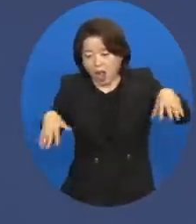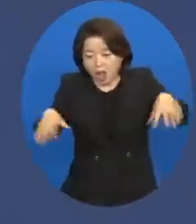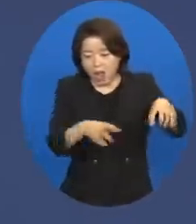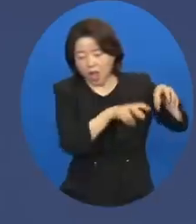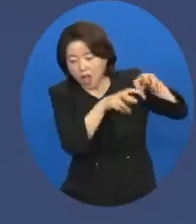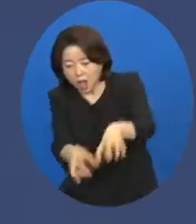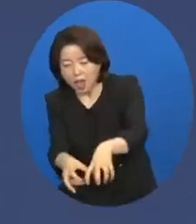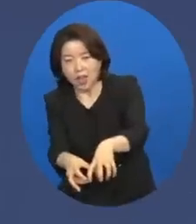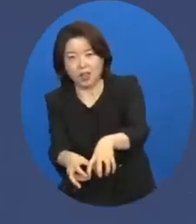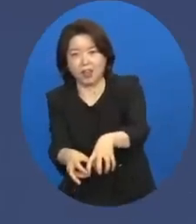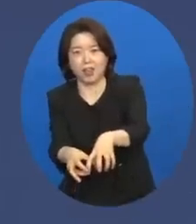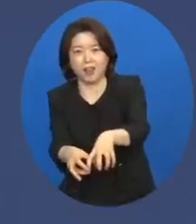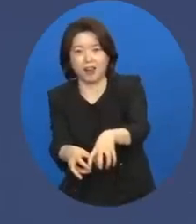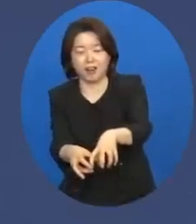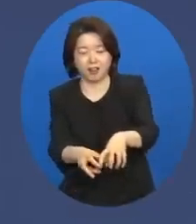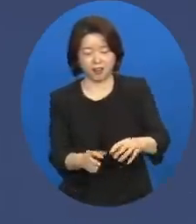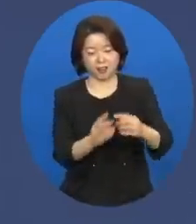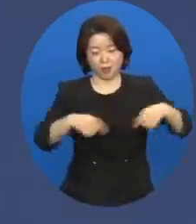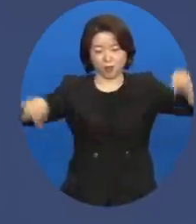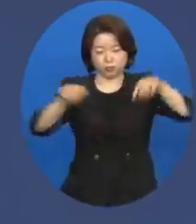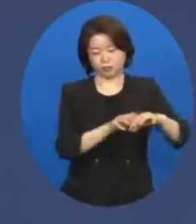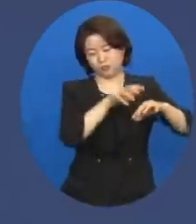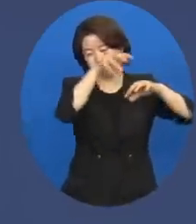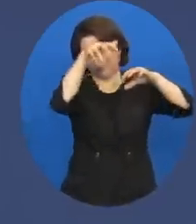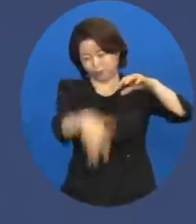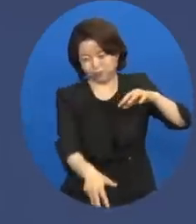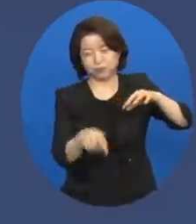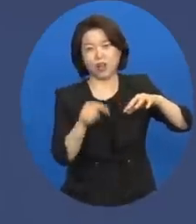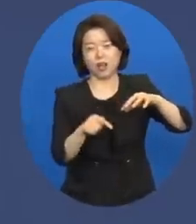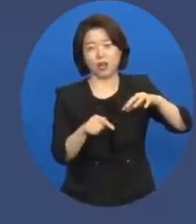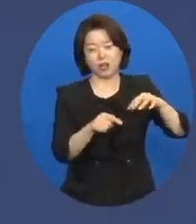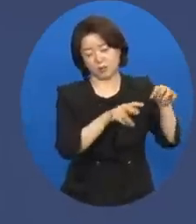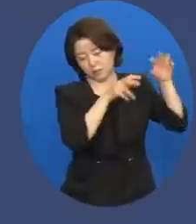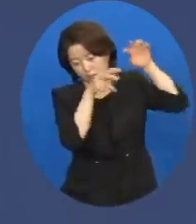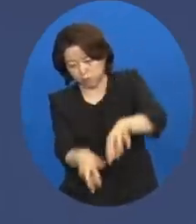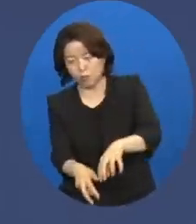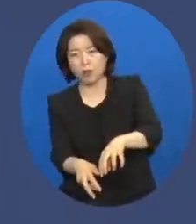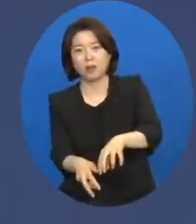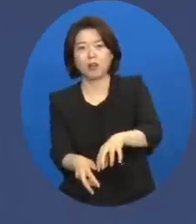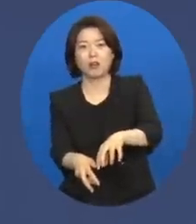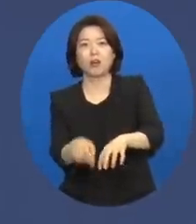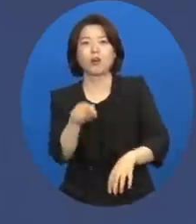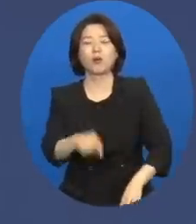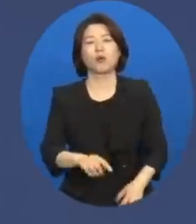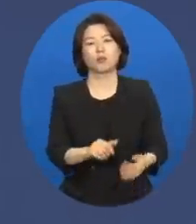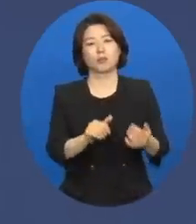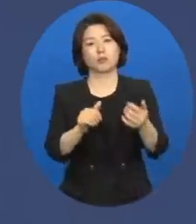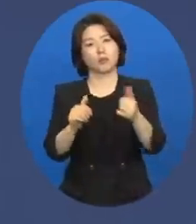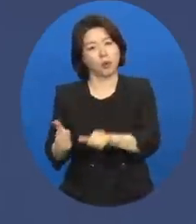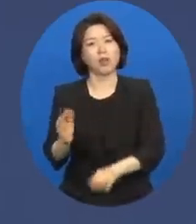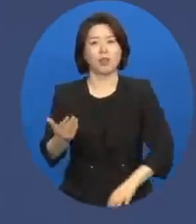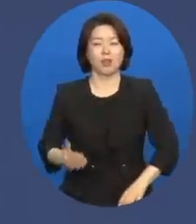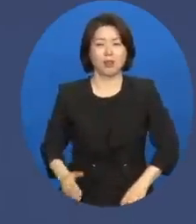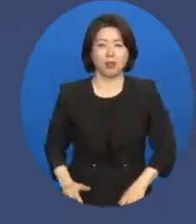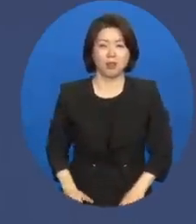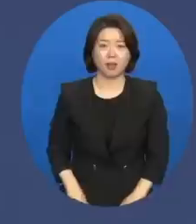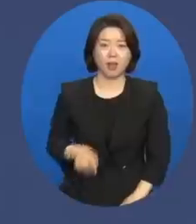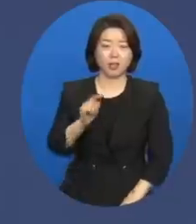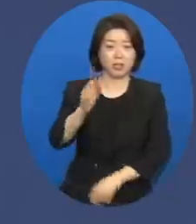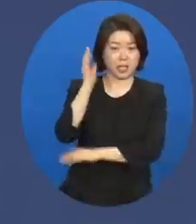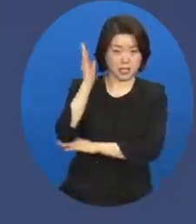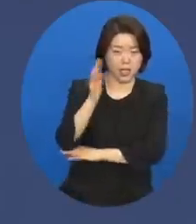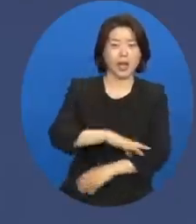못하고 그 엄청난 그 물의 압력에 그냥 처박혀서 거기서 죽게 된다는